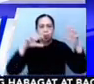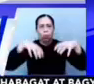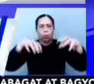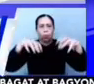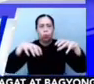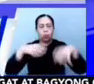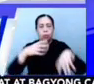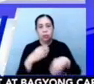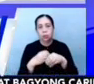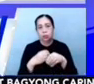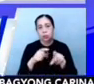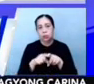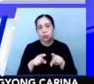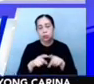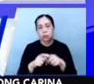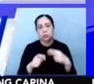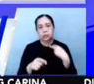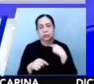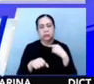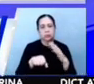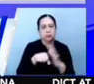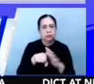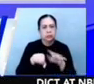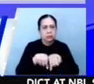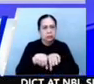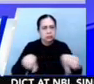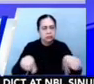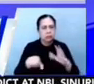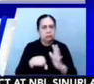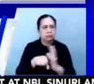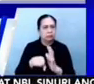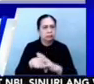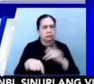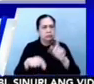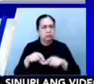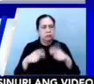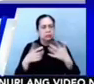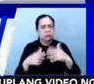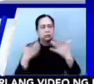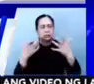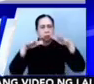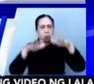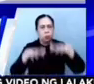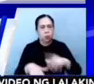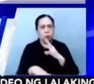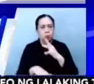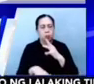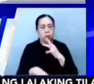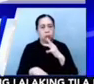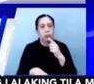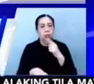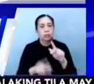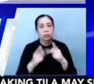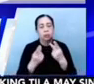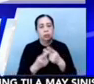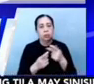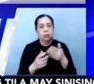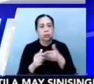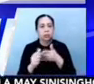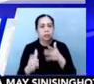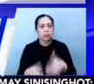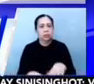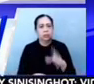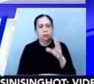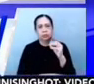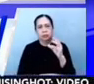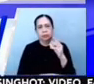raw ang baradong drainage sa lugar kaya hindi pa rin humuhupa ang tubig. Ayon sa purok leader, nasa 50 bahay roon ang